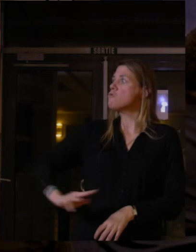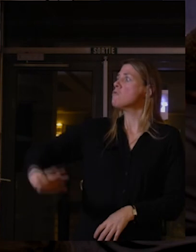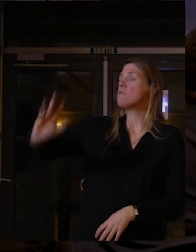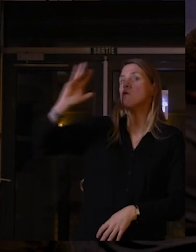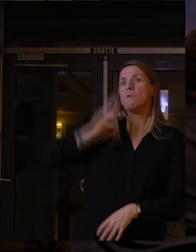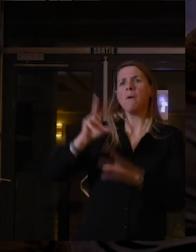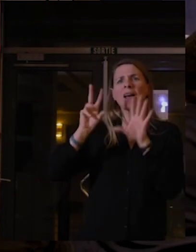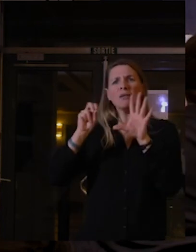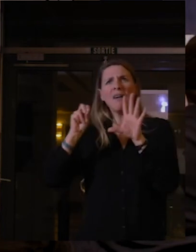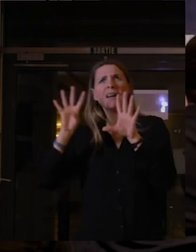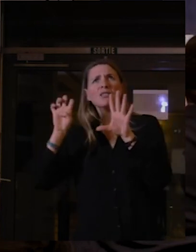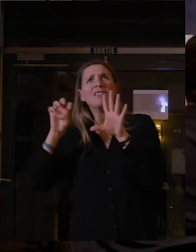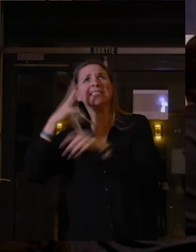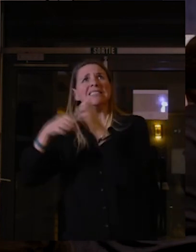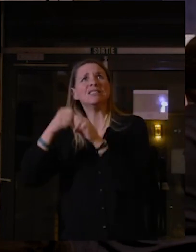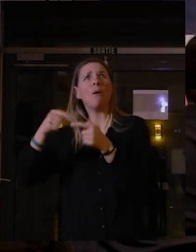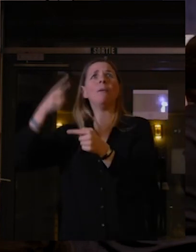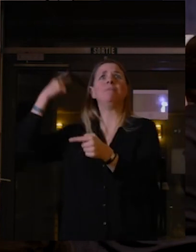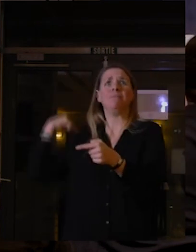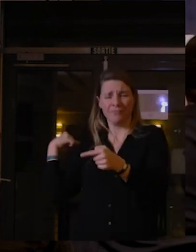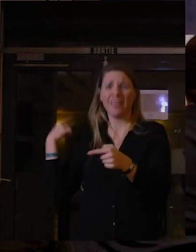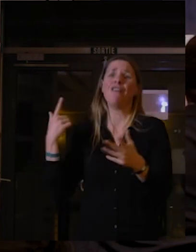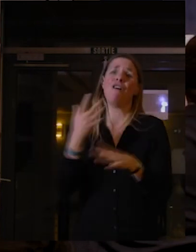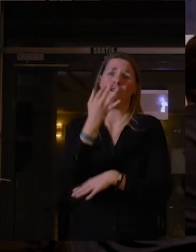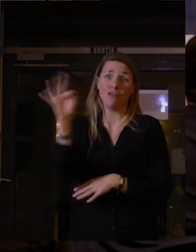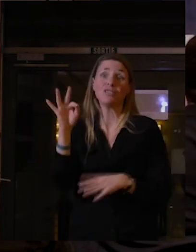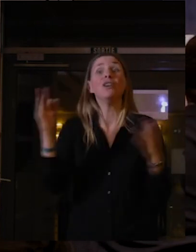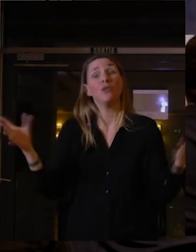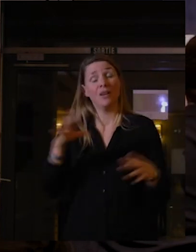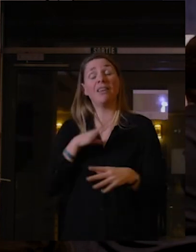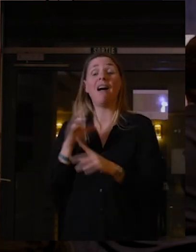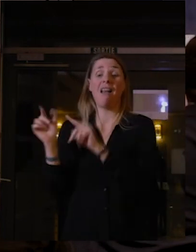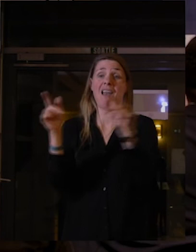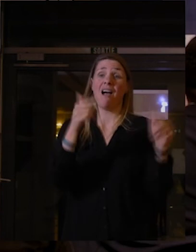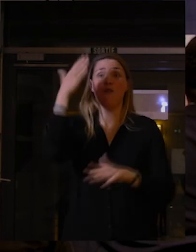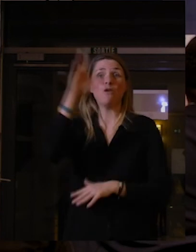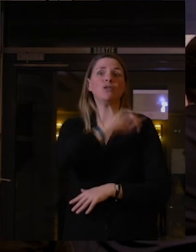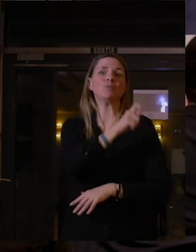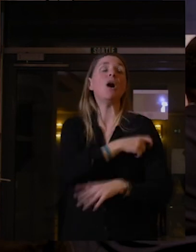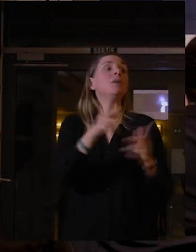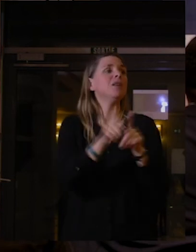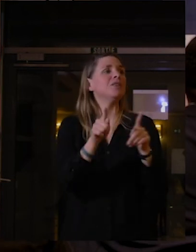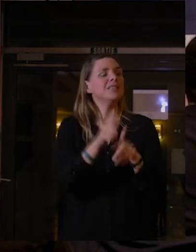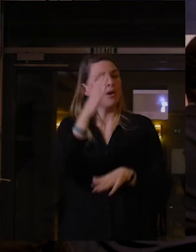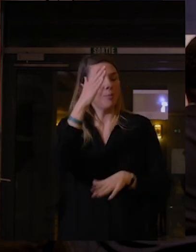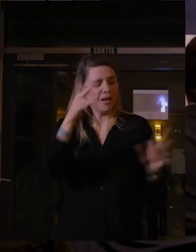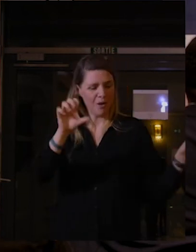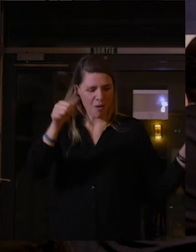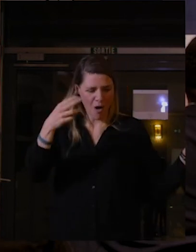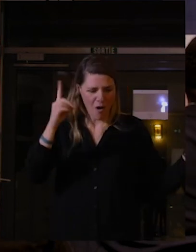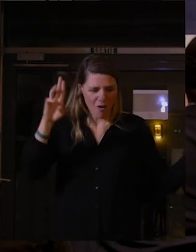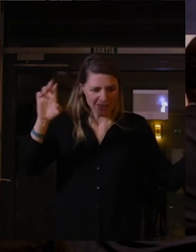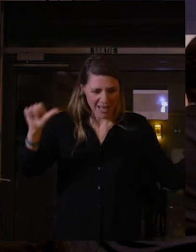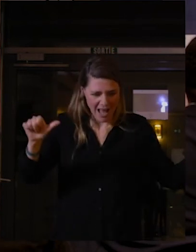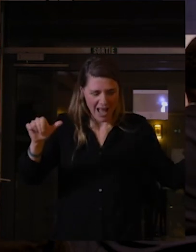70-80 ans en France. Donc voilà, ça arrive aussi dans les autres sports. Et je comprends tout à fait ce que vous disiez, Andrea, et j'ai oublié ton prénom,